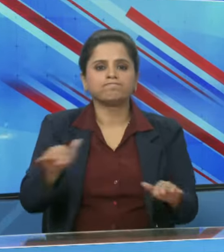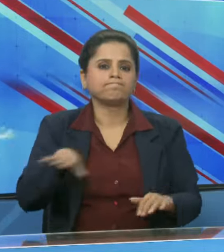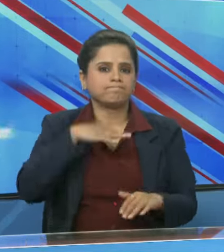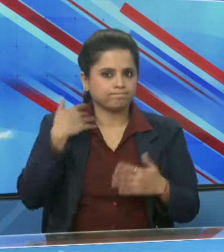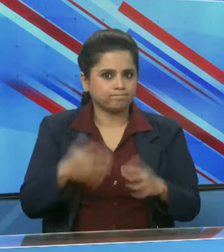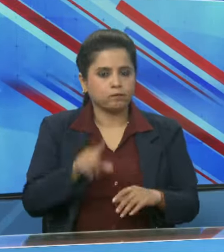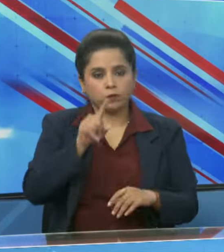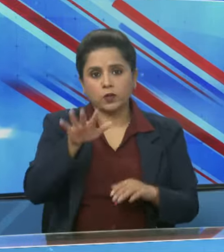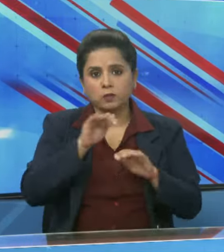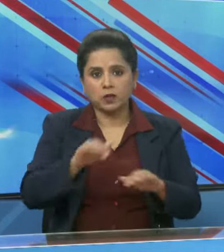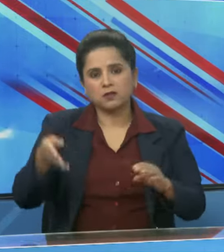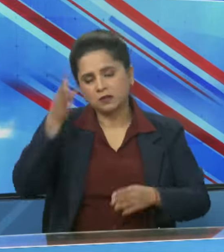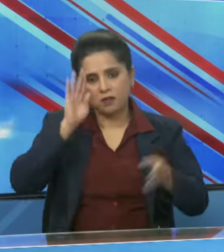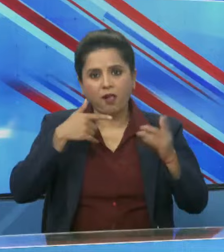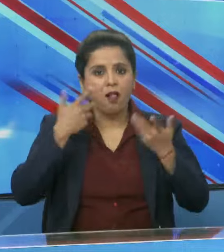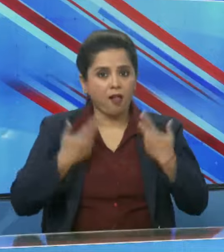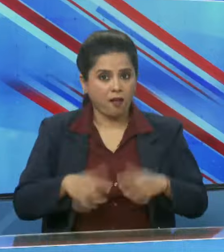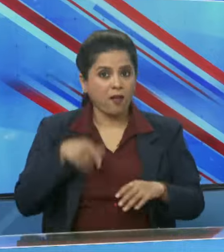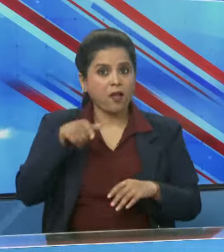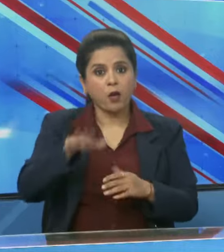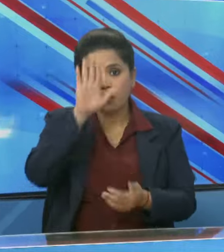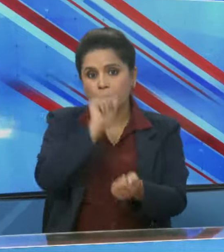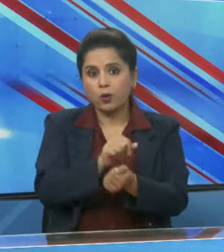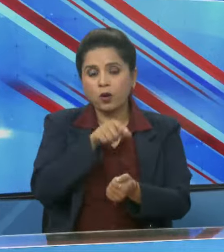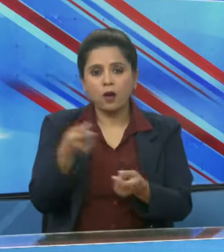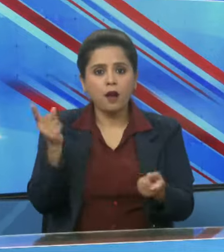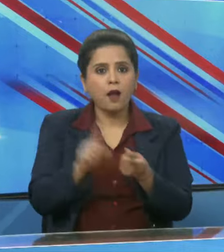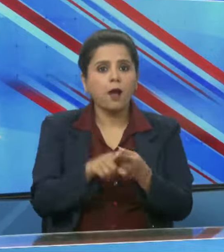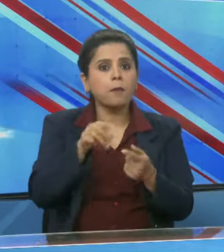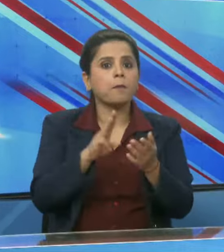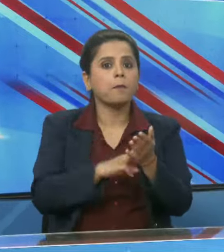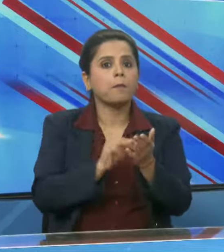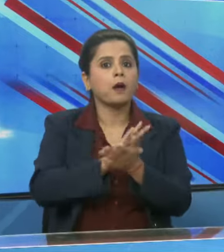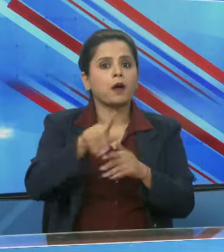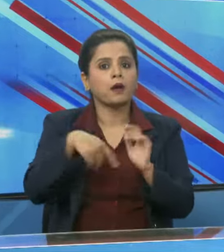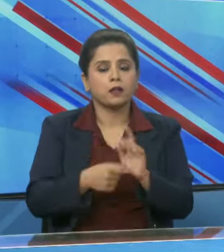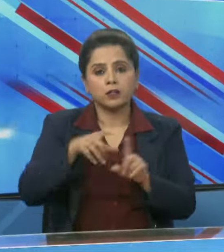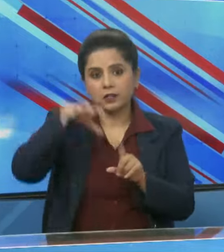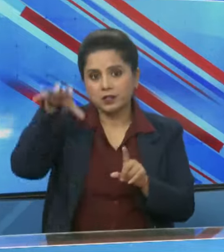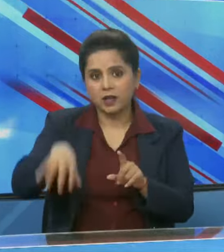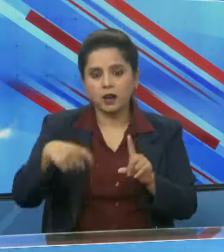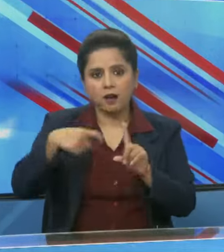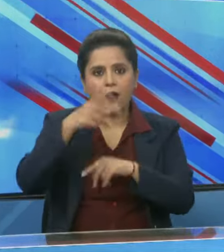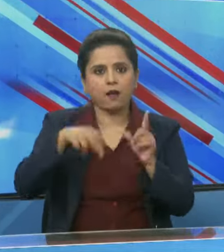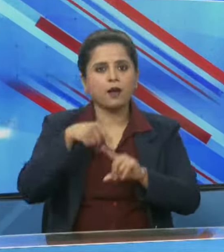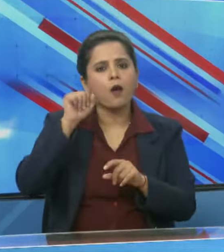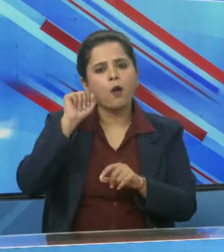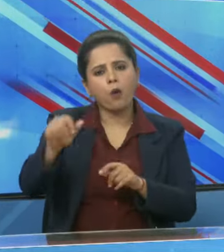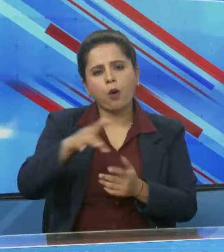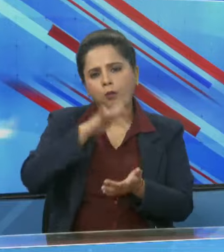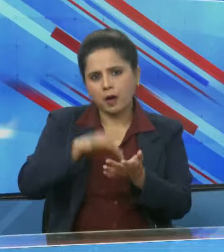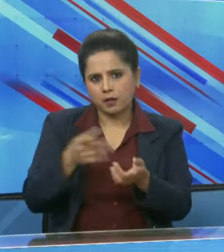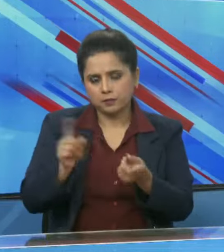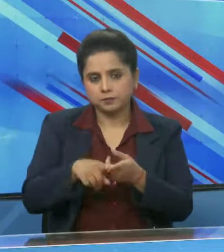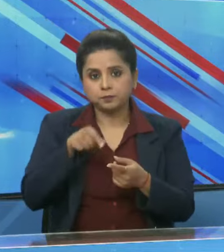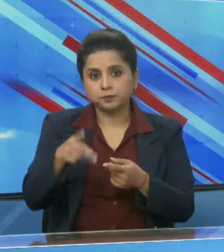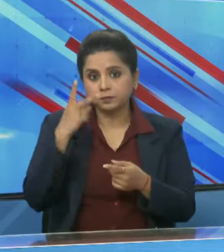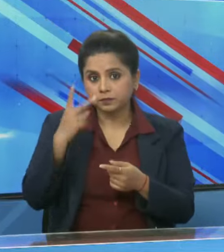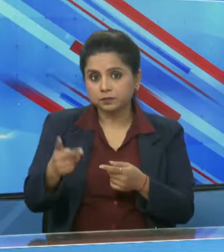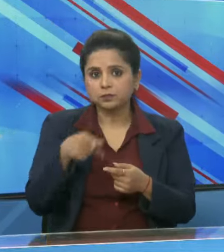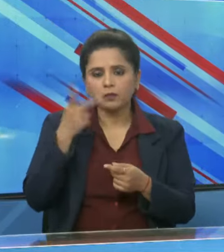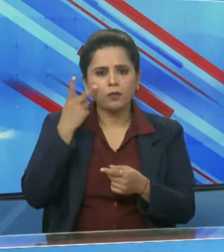और 15 बच्चे घायल हो गए। पुलिस के मुताबिक हादसा महेंद्रगढ़ जिले के कनीना कस्बे में हुआ। हादसे का शिकार हुई